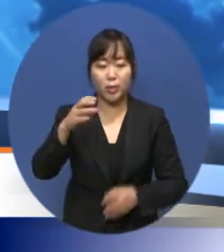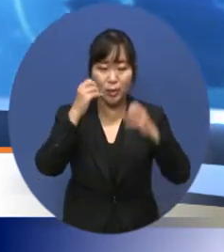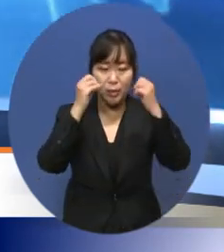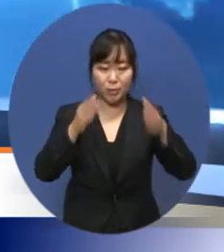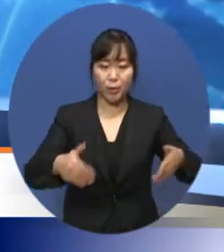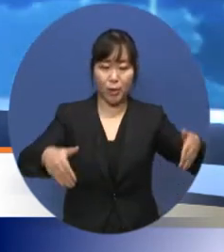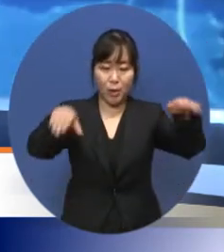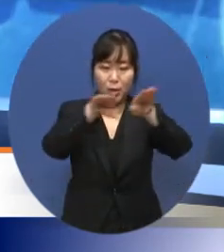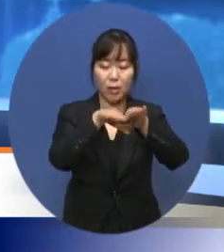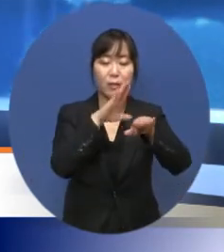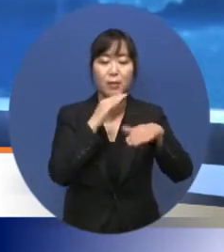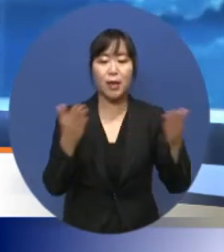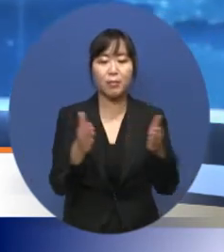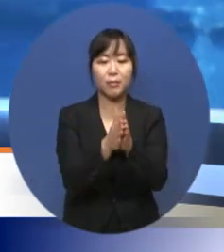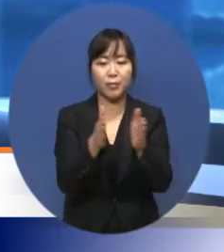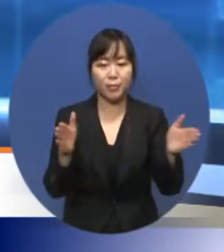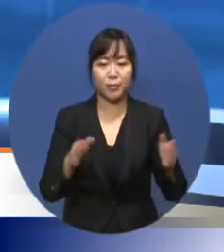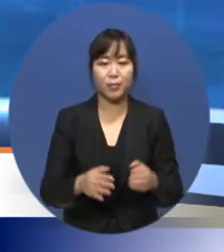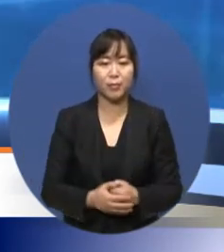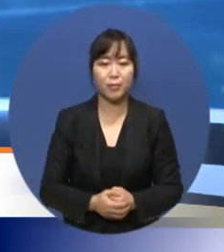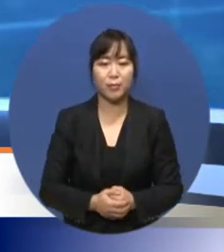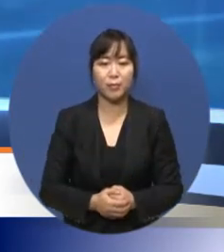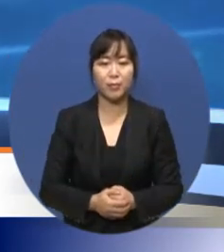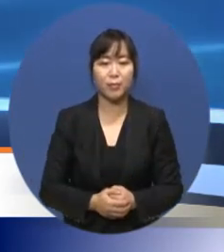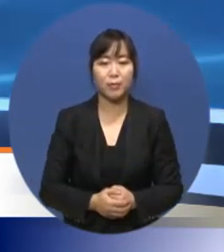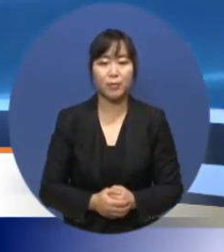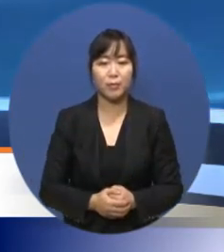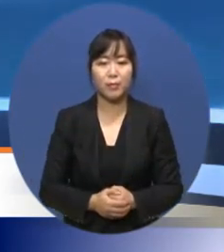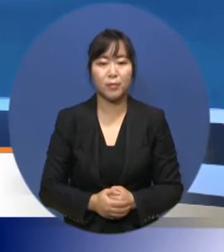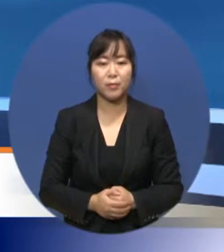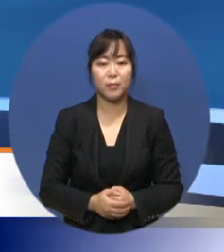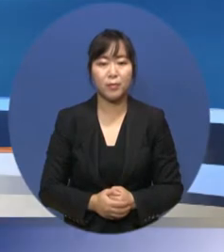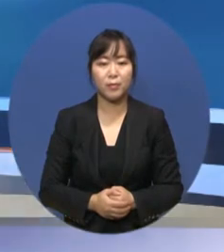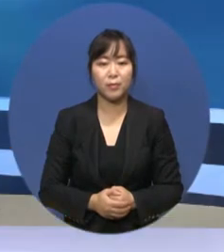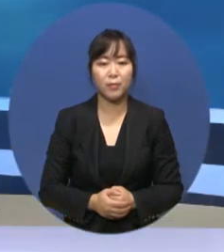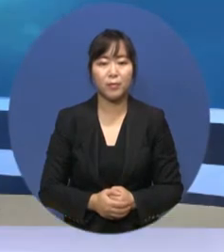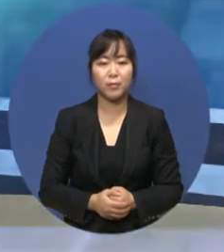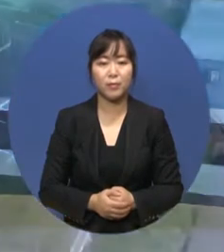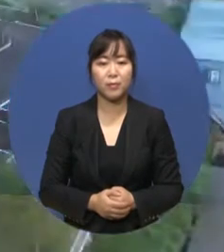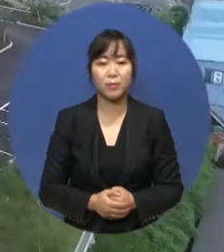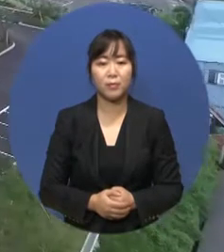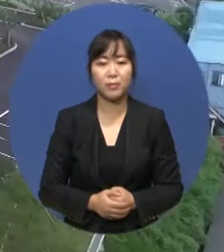본격적인 업무에 들어갔습니다. 보도에 이영춘 기자입니다.